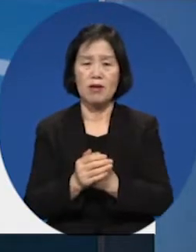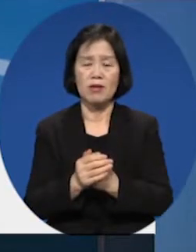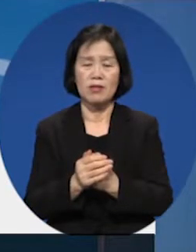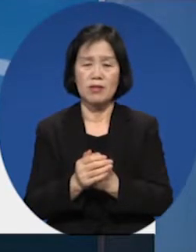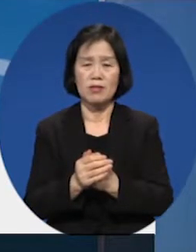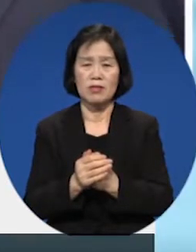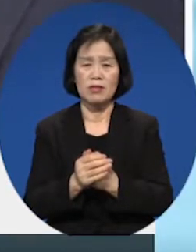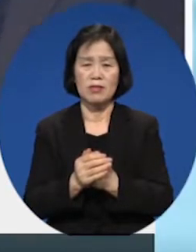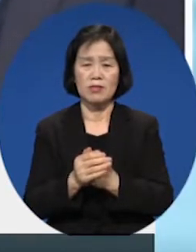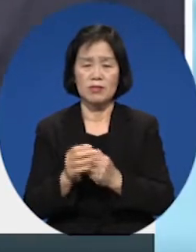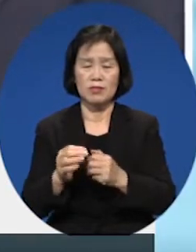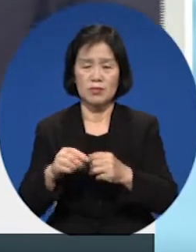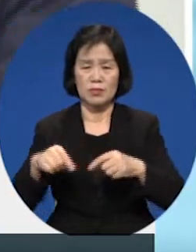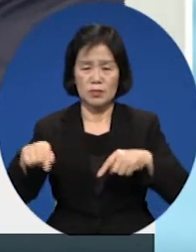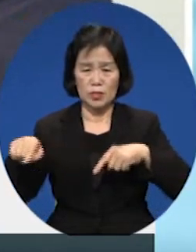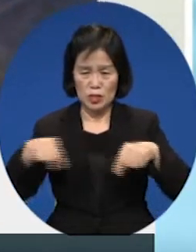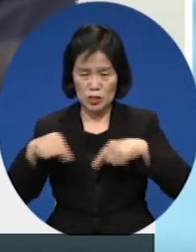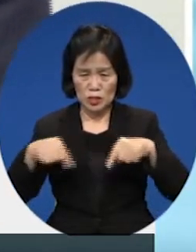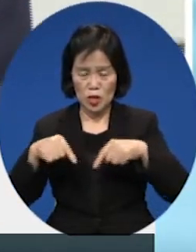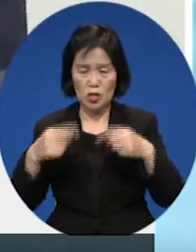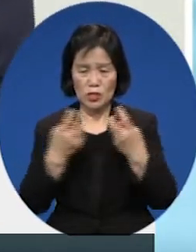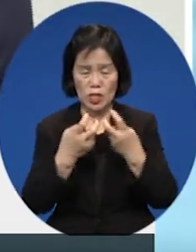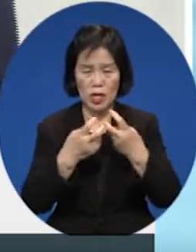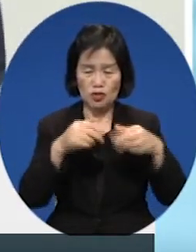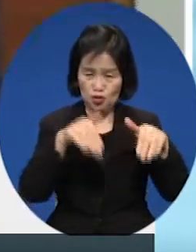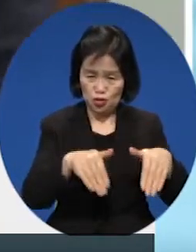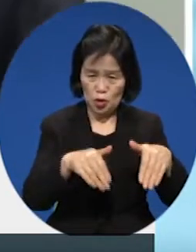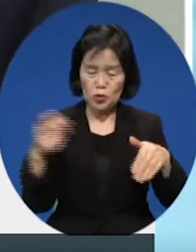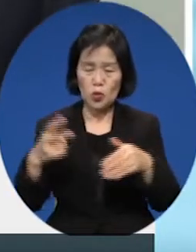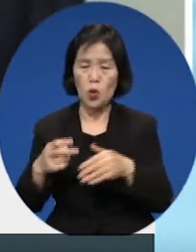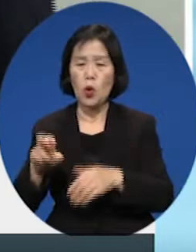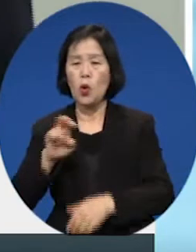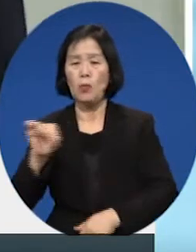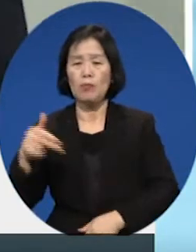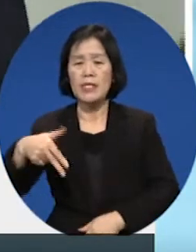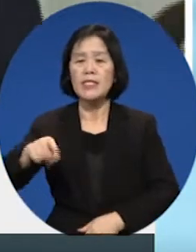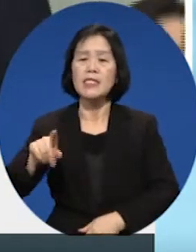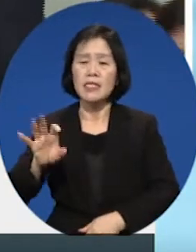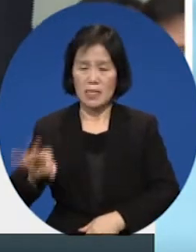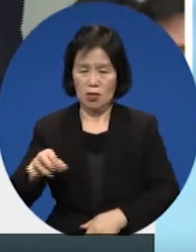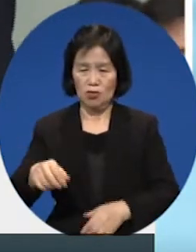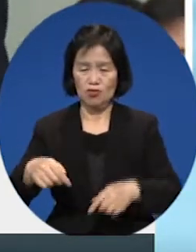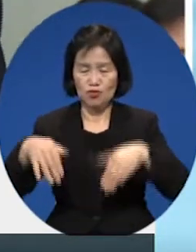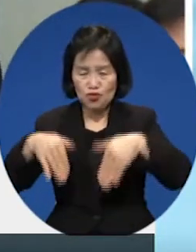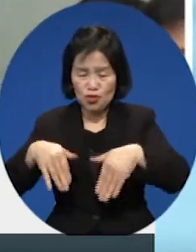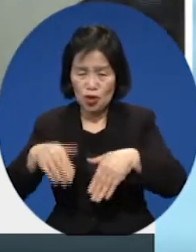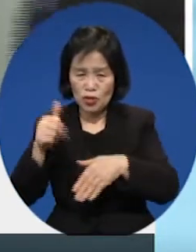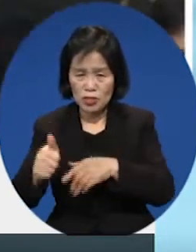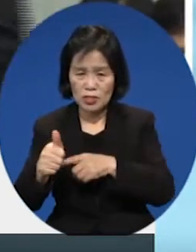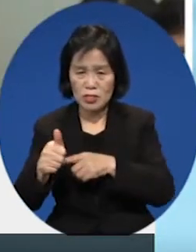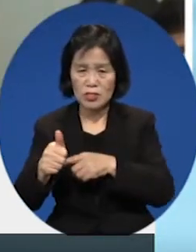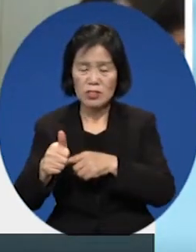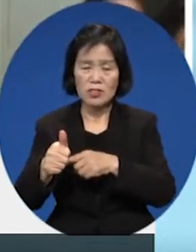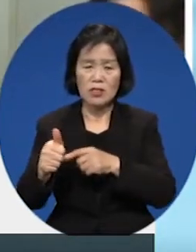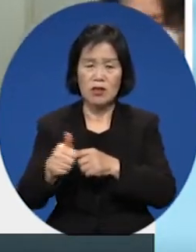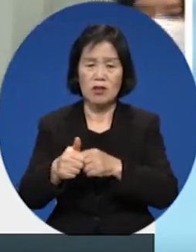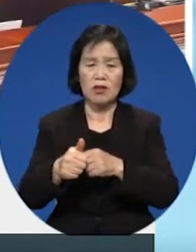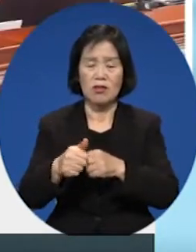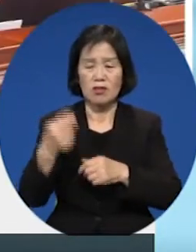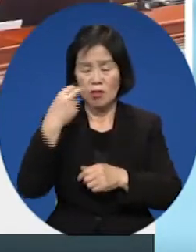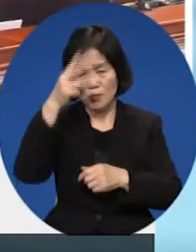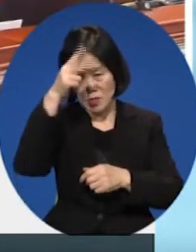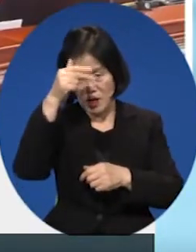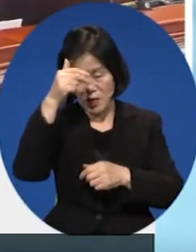수석을 정책 수학 2 라고 얘기하지만 정책 썩 못지 않은 권한을 갖고 있는 수성 입니다 근데 그 수석이 검찰 인사와